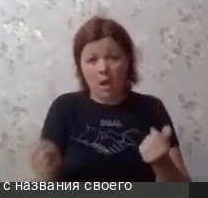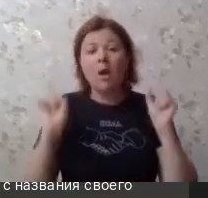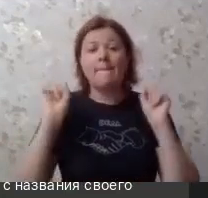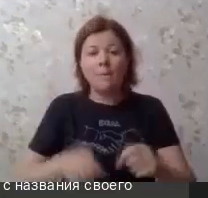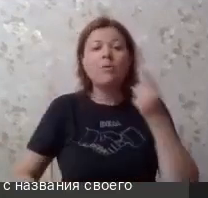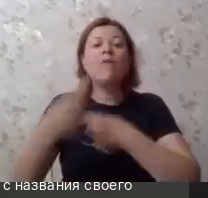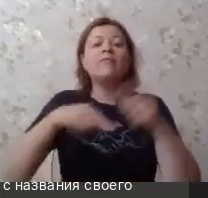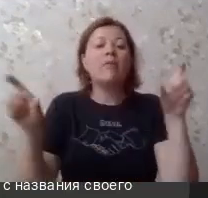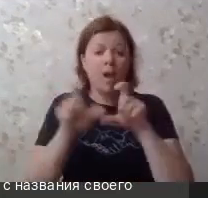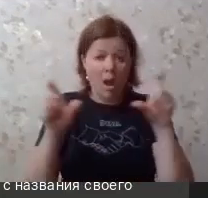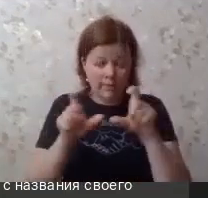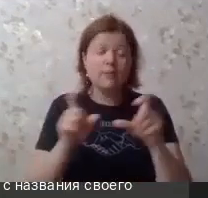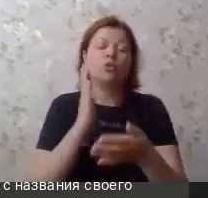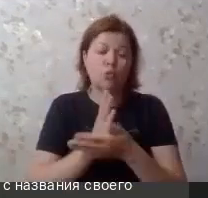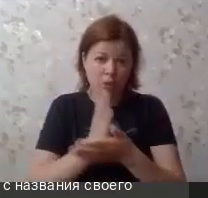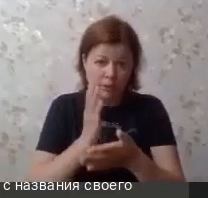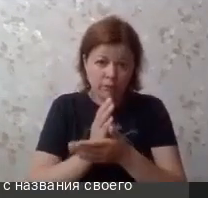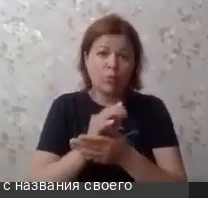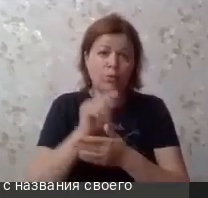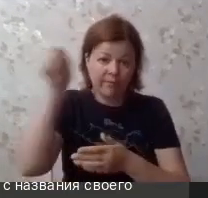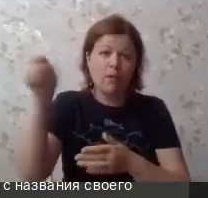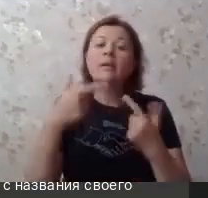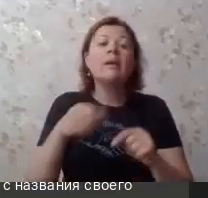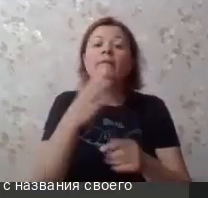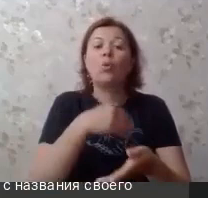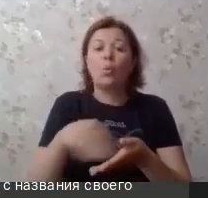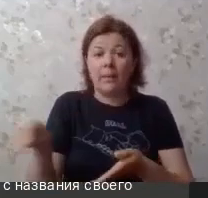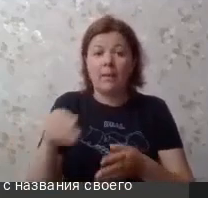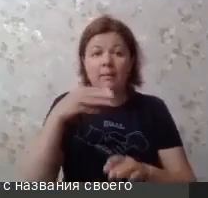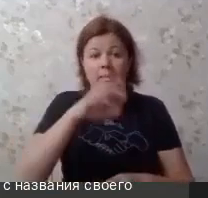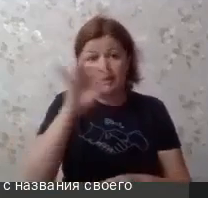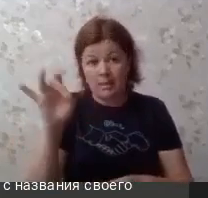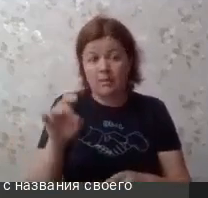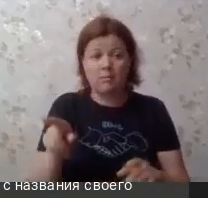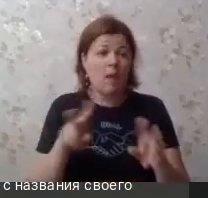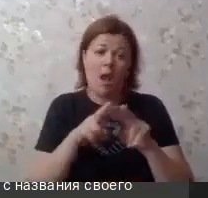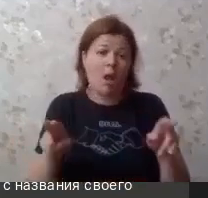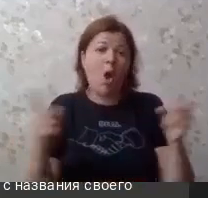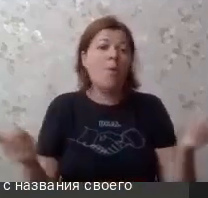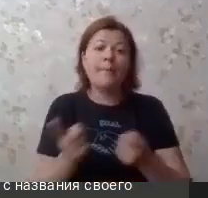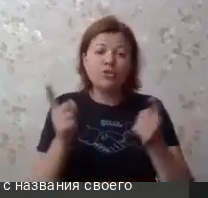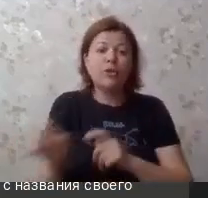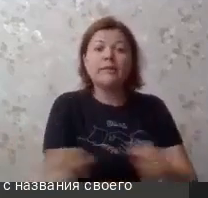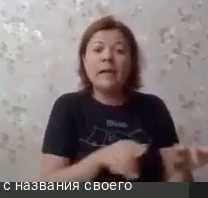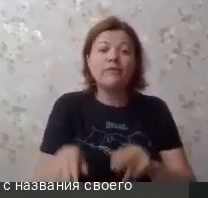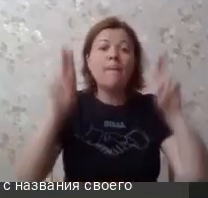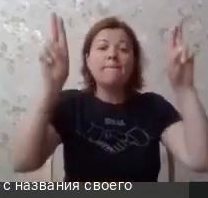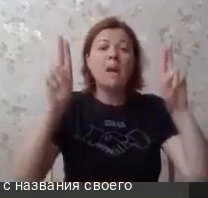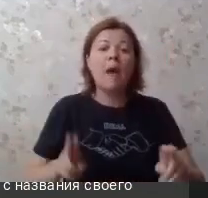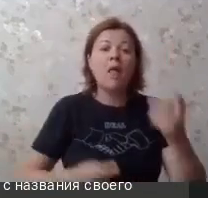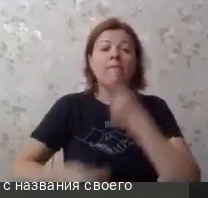был приобретен товар. Ну, в принципе, как бы по обычным действующим правилам возврат товаров,